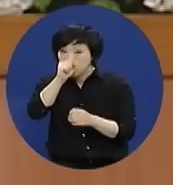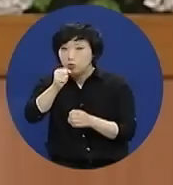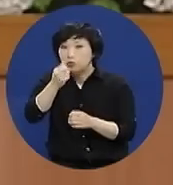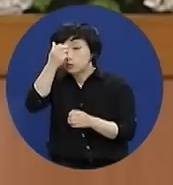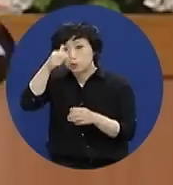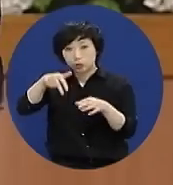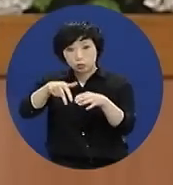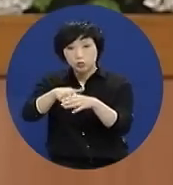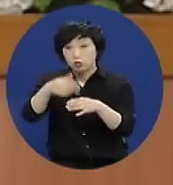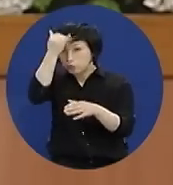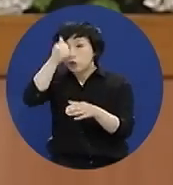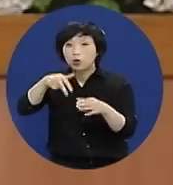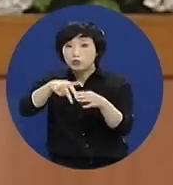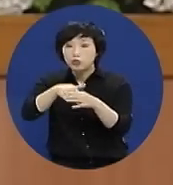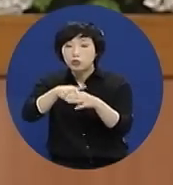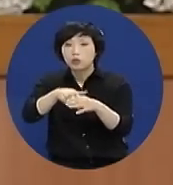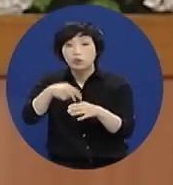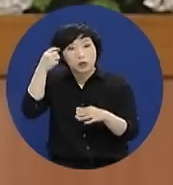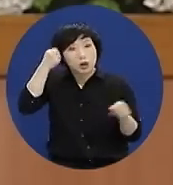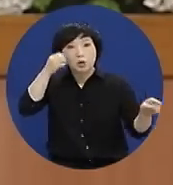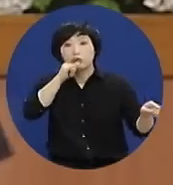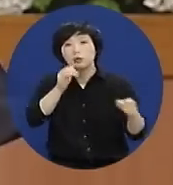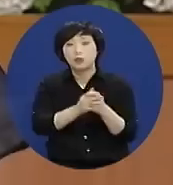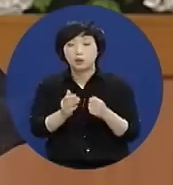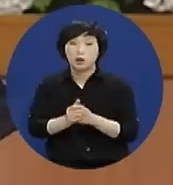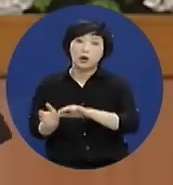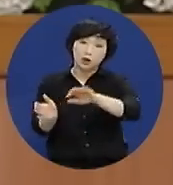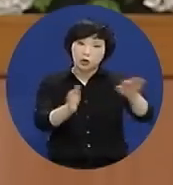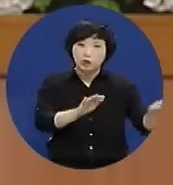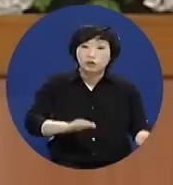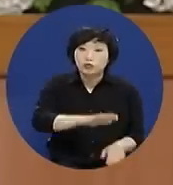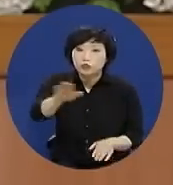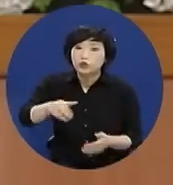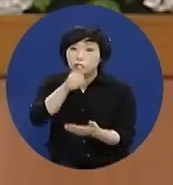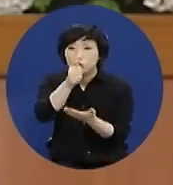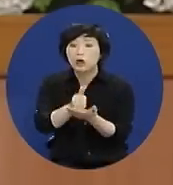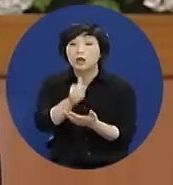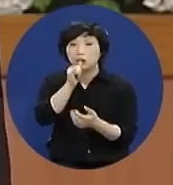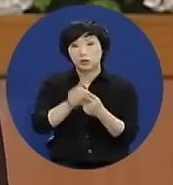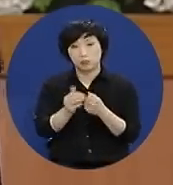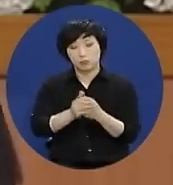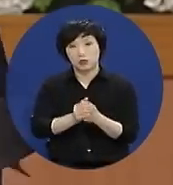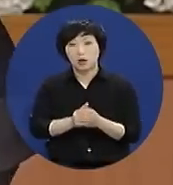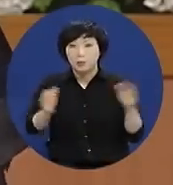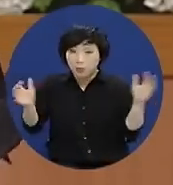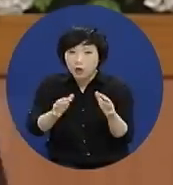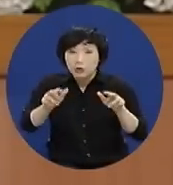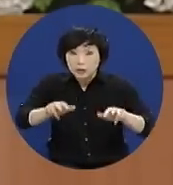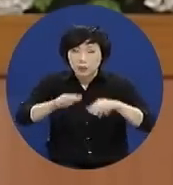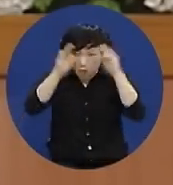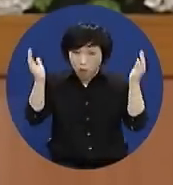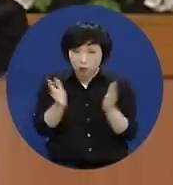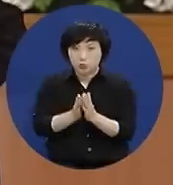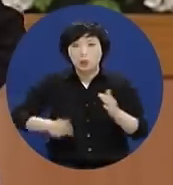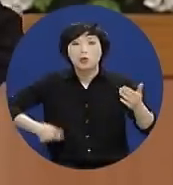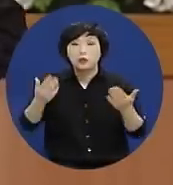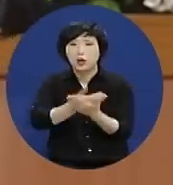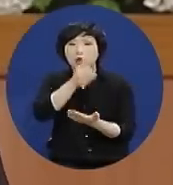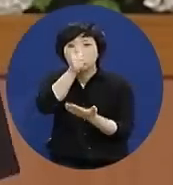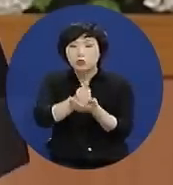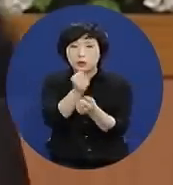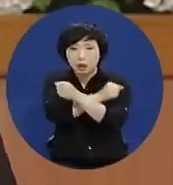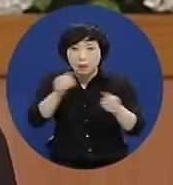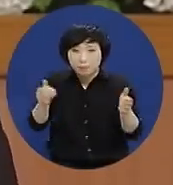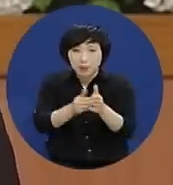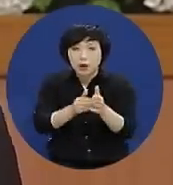を全徳の宗教倫理の宗教道徳の宗教だと考えているからです私たち